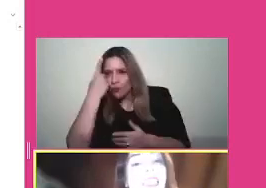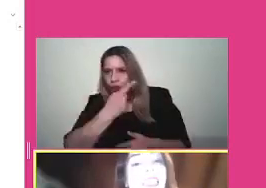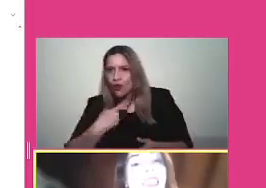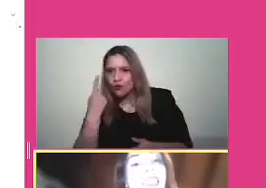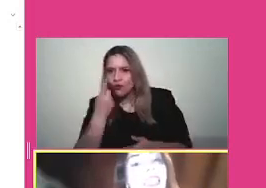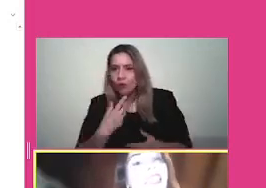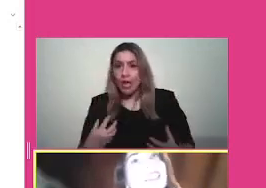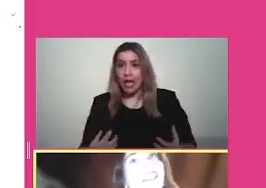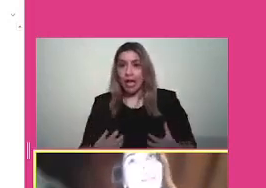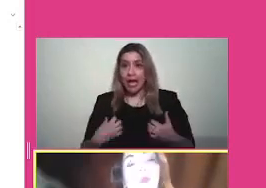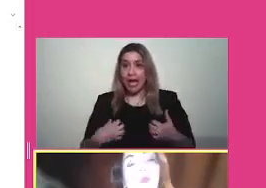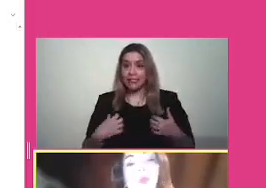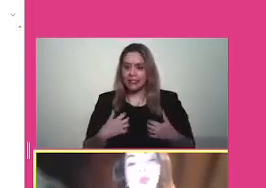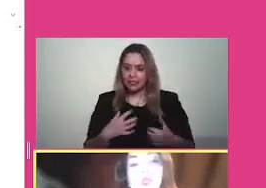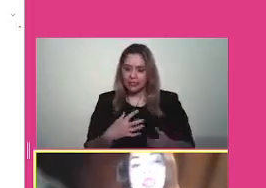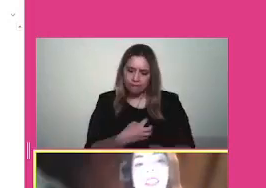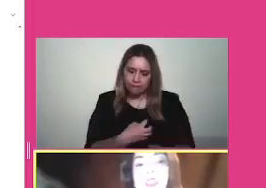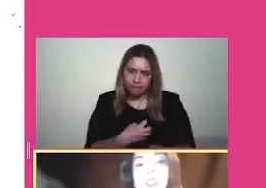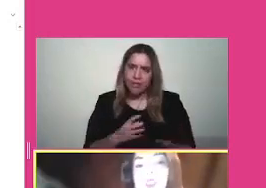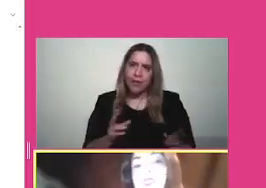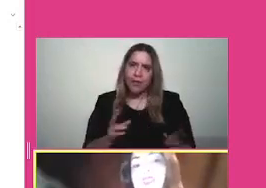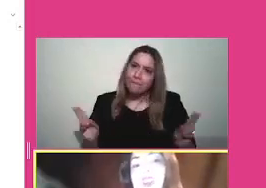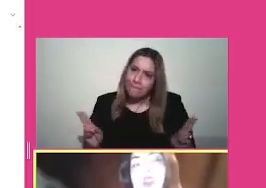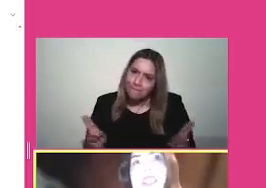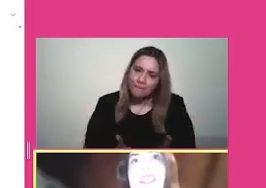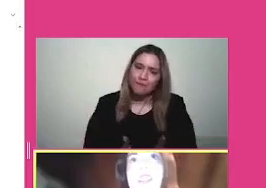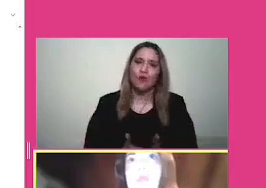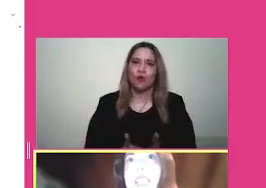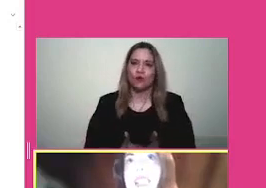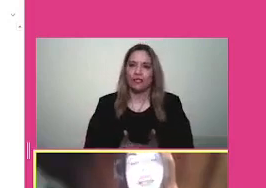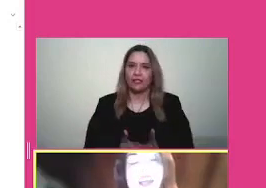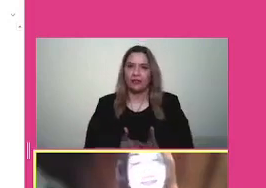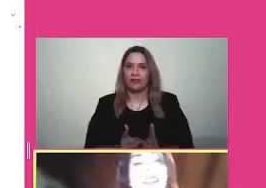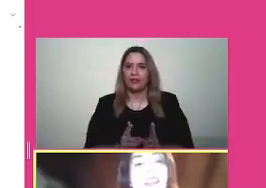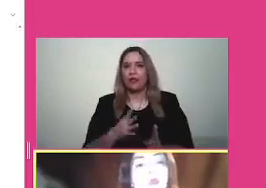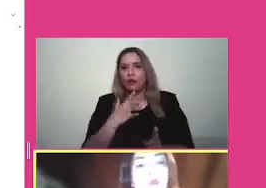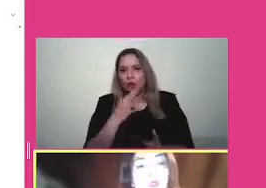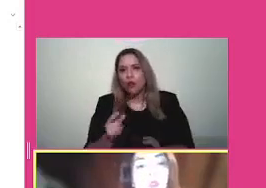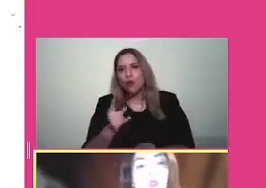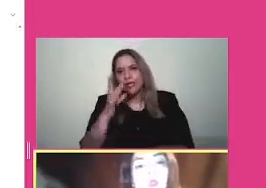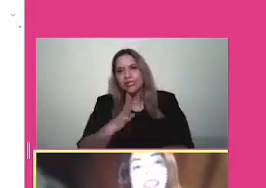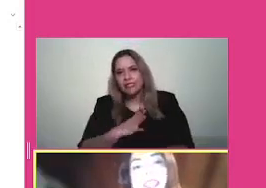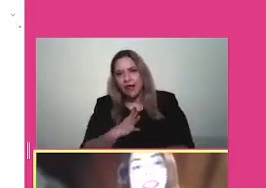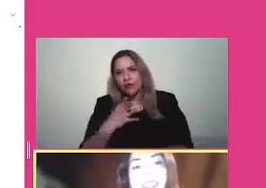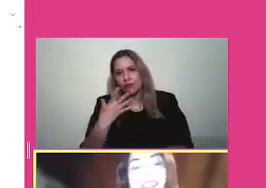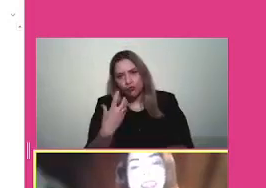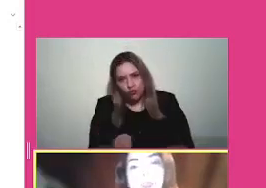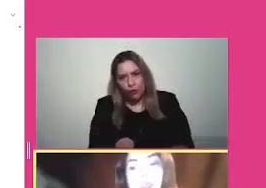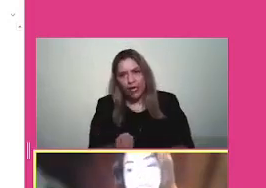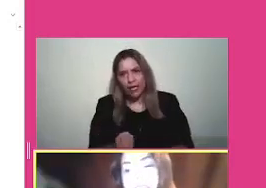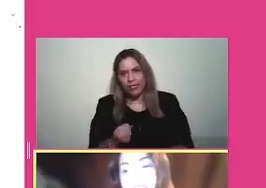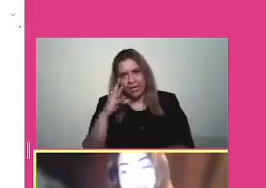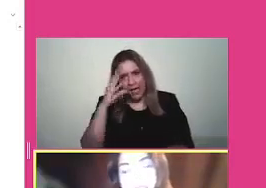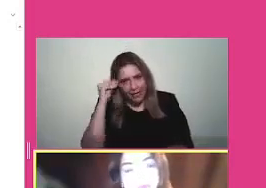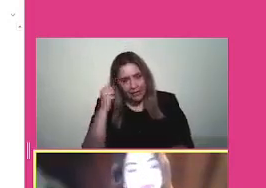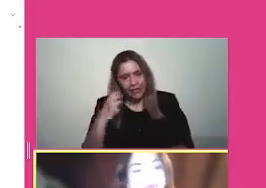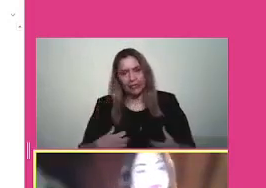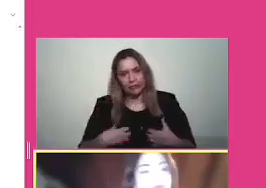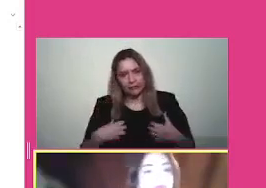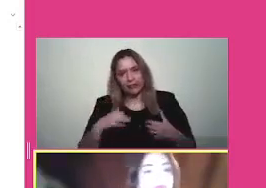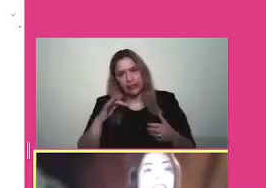την ανησυχία ή τη θλίψη που μπορεί να βιώνει έτσι καθημερινά ένας άνθρωπος που έχει άνοια.